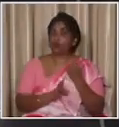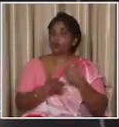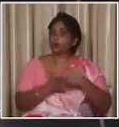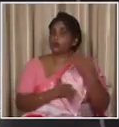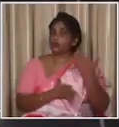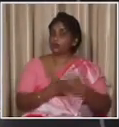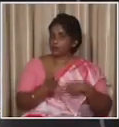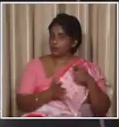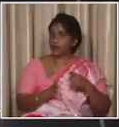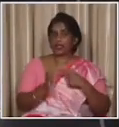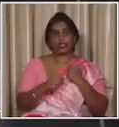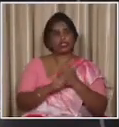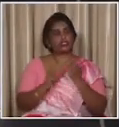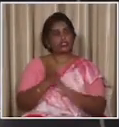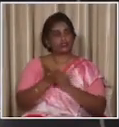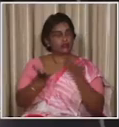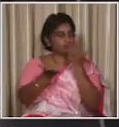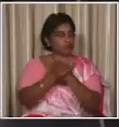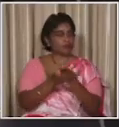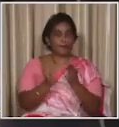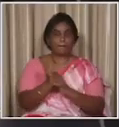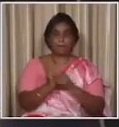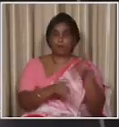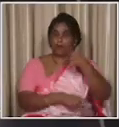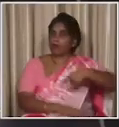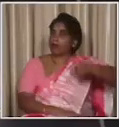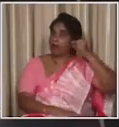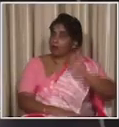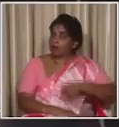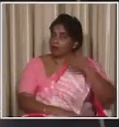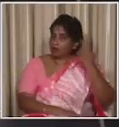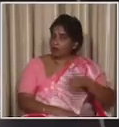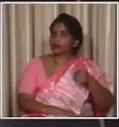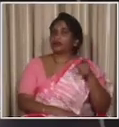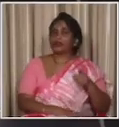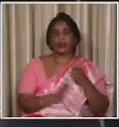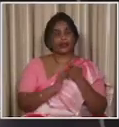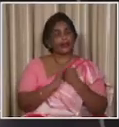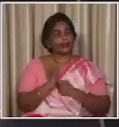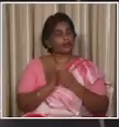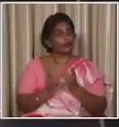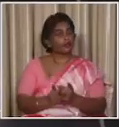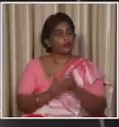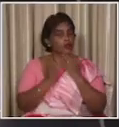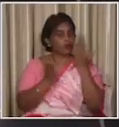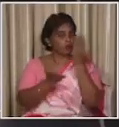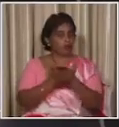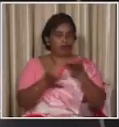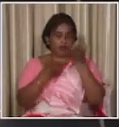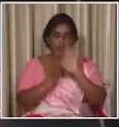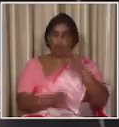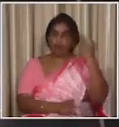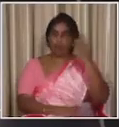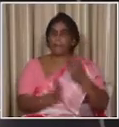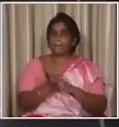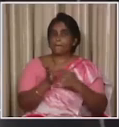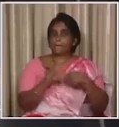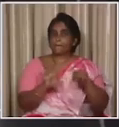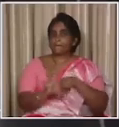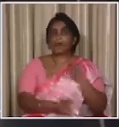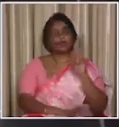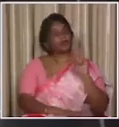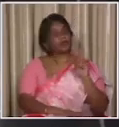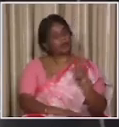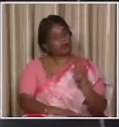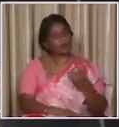මූල්‍ය වාර්තාව AGM එකට දාලා නැත, සමාජිකයන්ගේ අනුමත කරලා ඉවර වෙලා නීත්‍යානුකූලව දෙන තියෙන අවසාන දිනේ මැයි 31